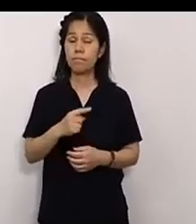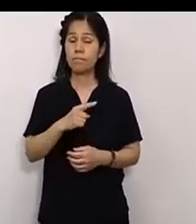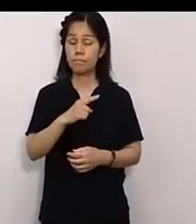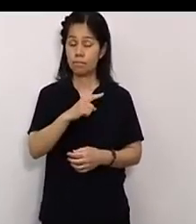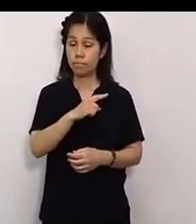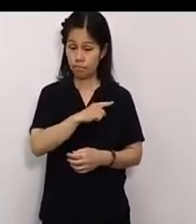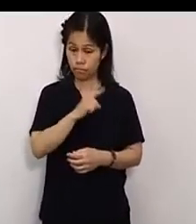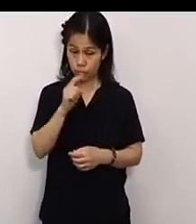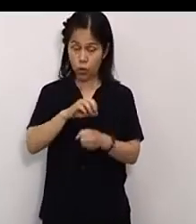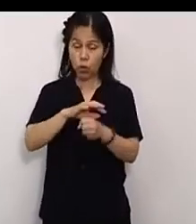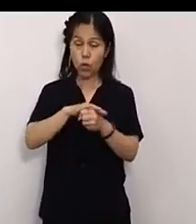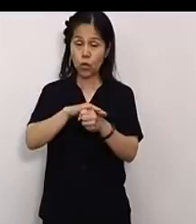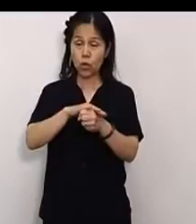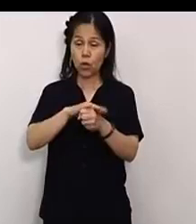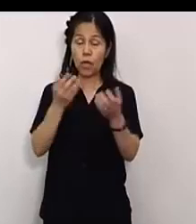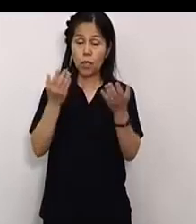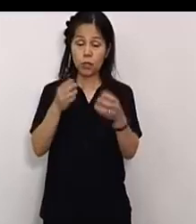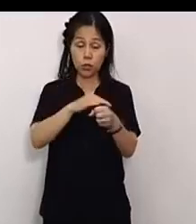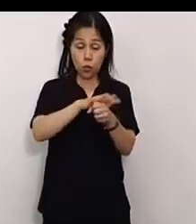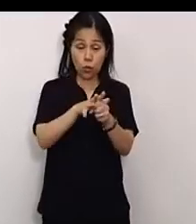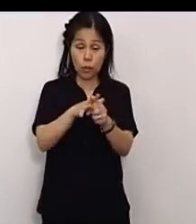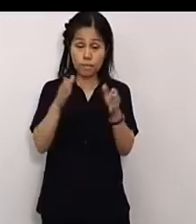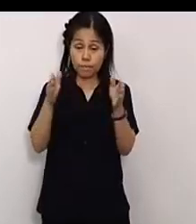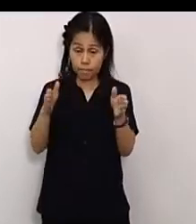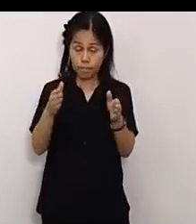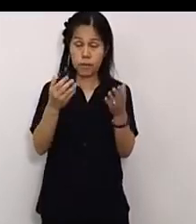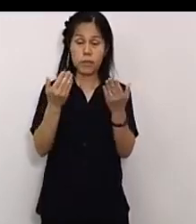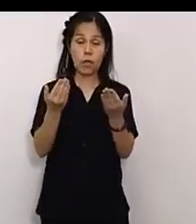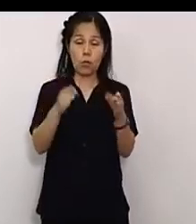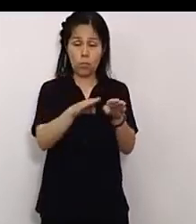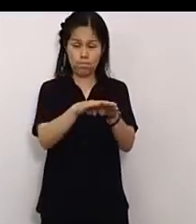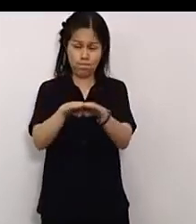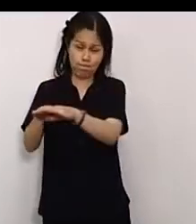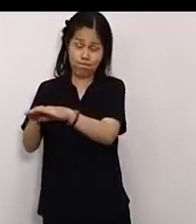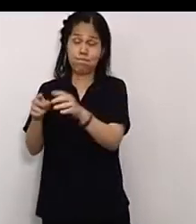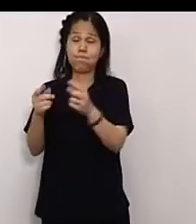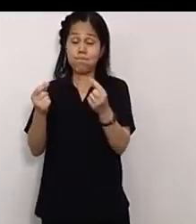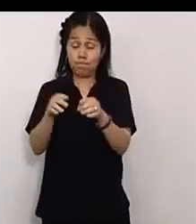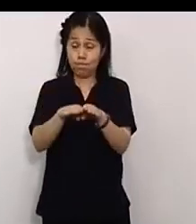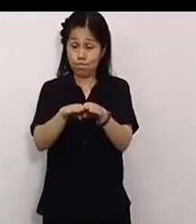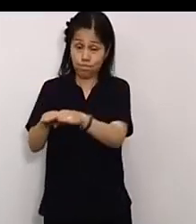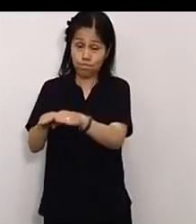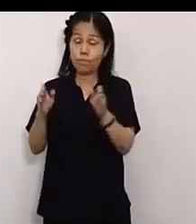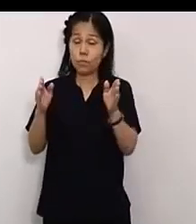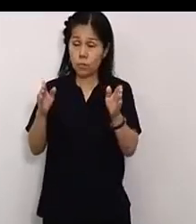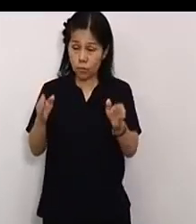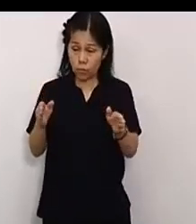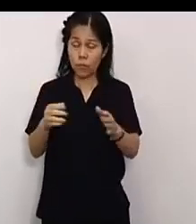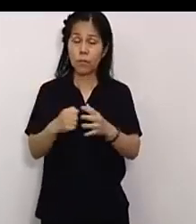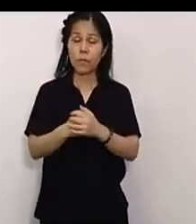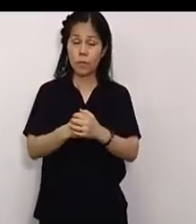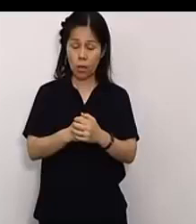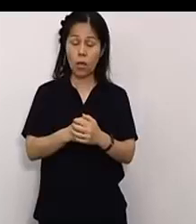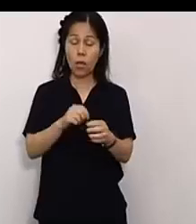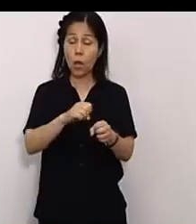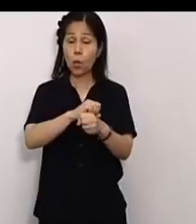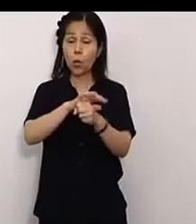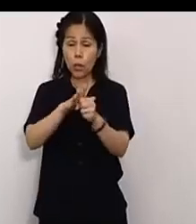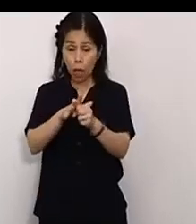このコロナ禍で学校休業になりましたが、まあ、そのコロナも子どもの発症率が少ないという時点